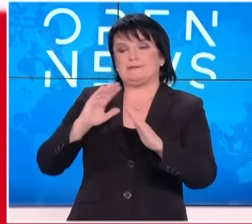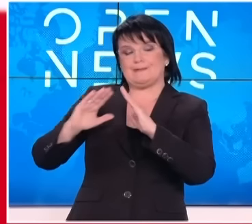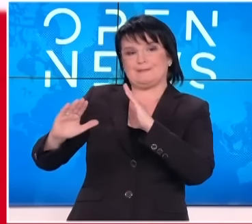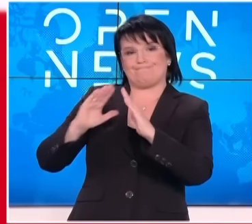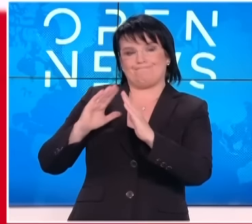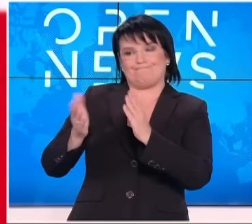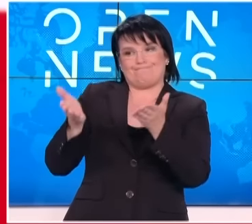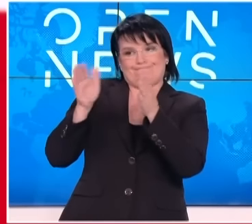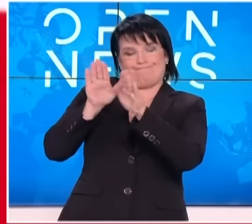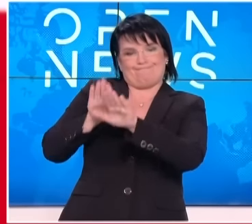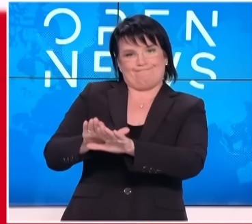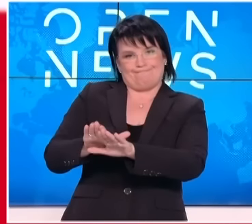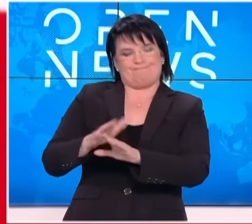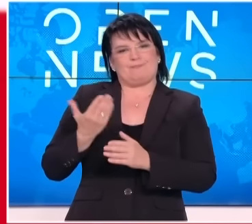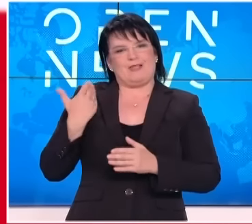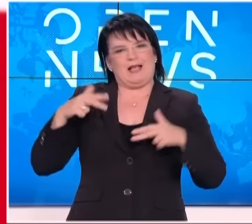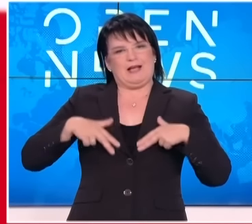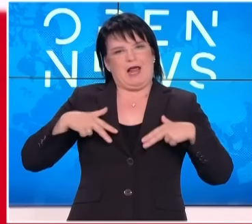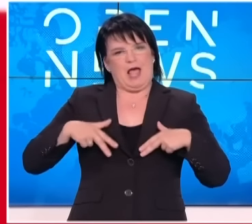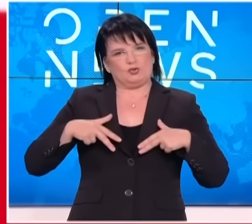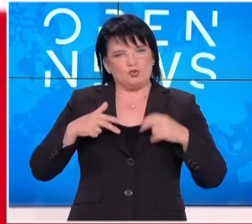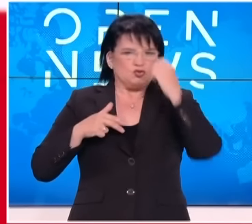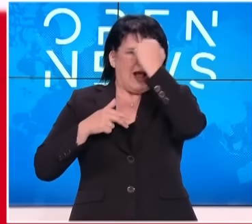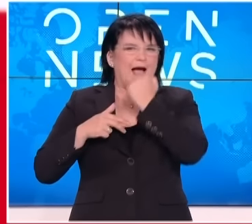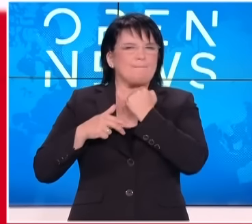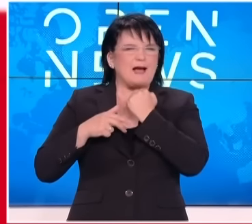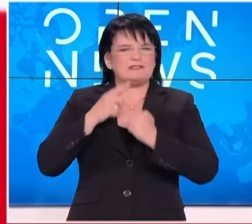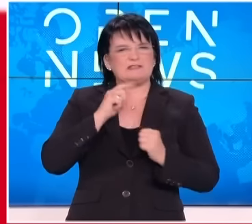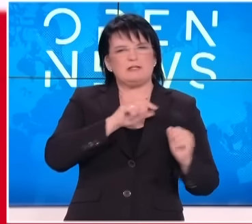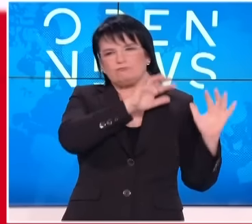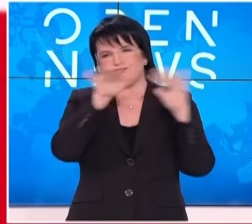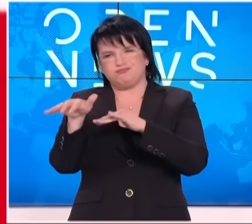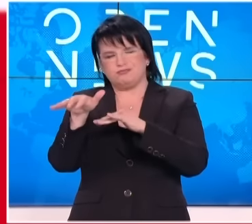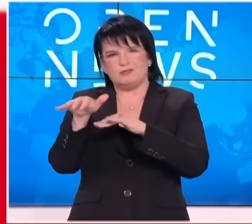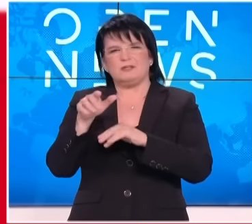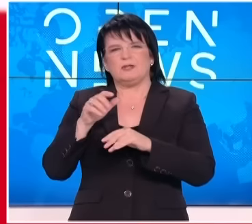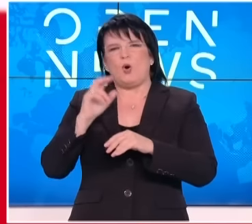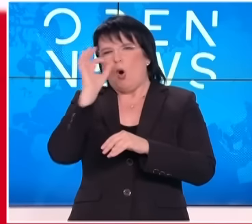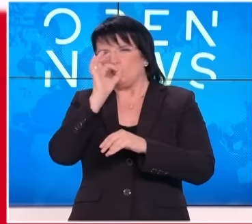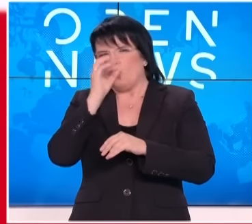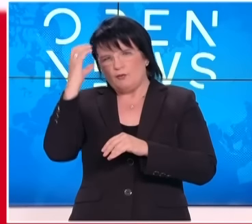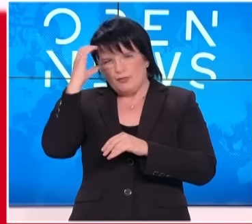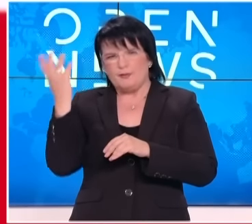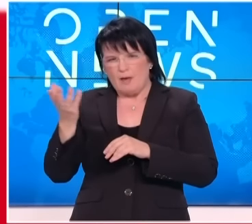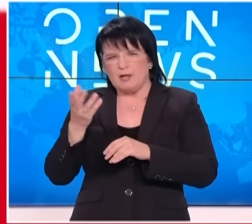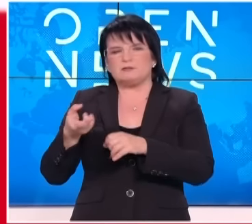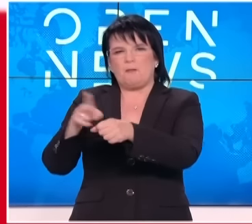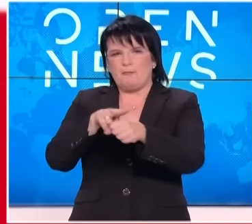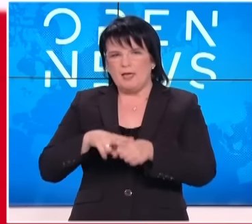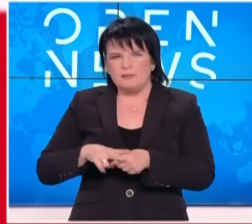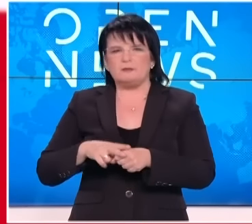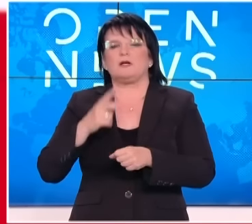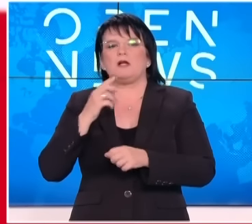κράτος ο οποίος και πριν χτυπήσει η χαμάς τον οκτώβριο είχε δολοφονήσει εκατοντάδες χιλιάδες